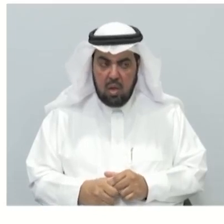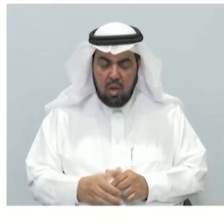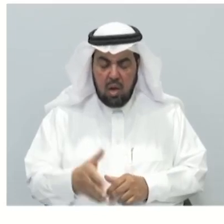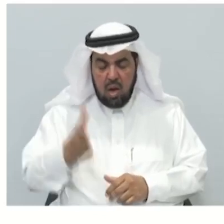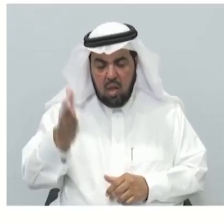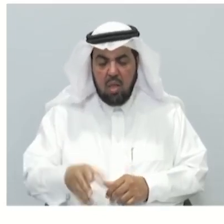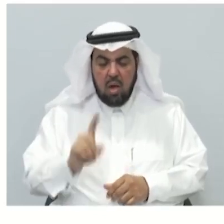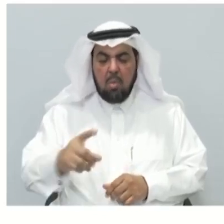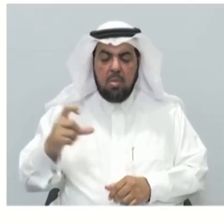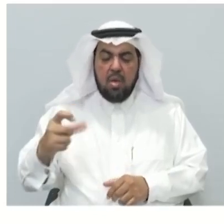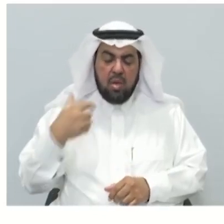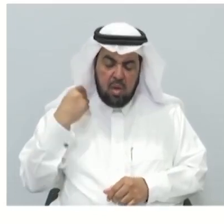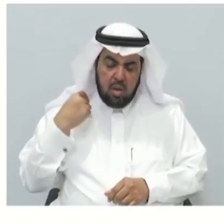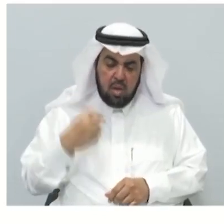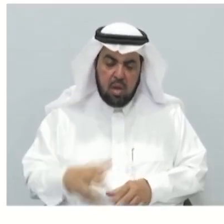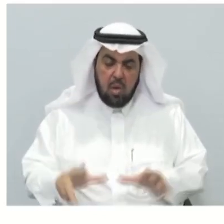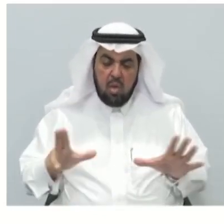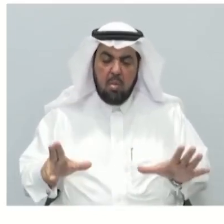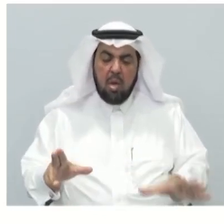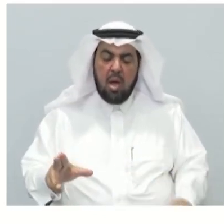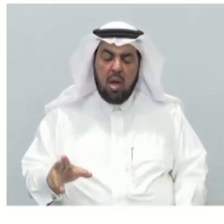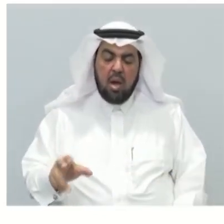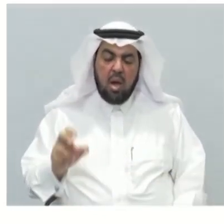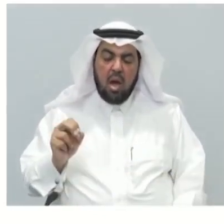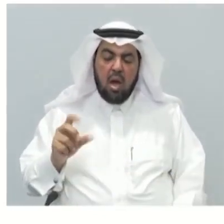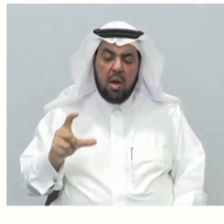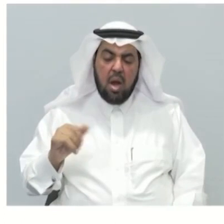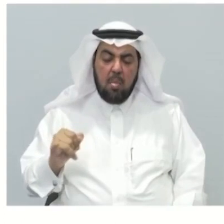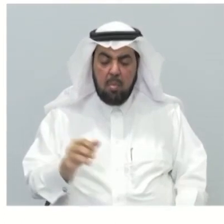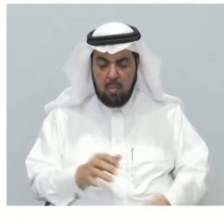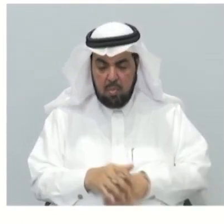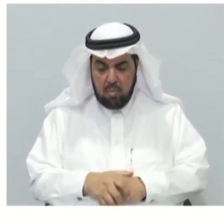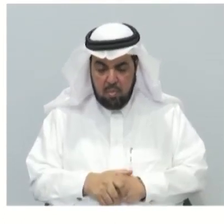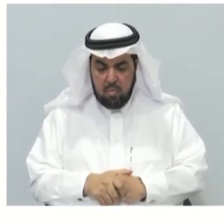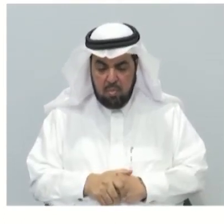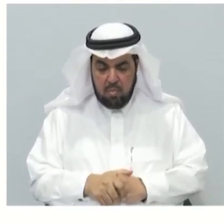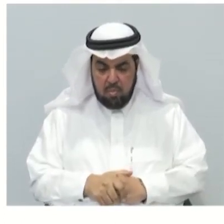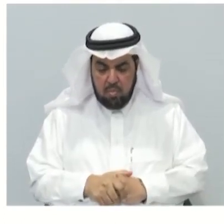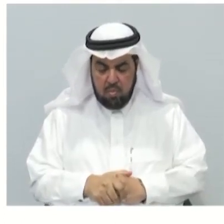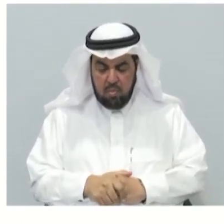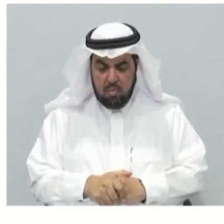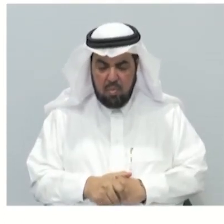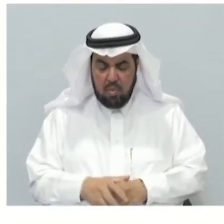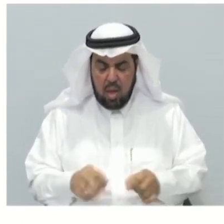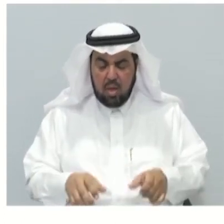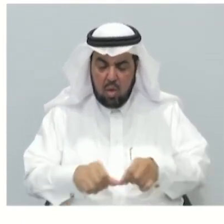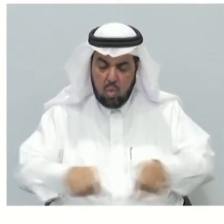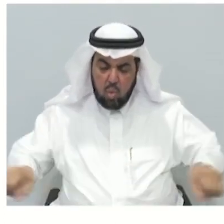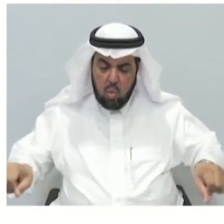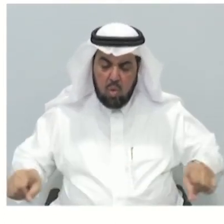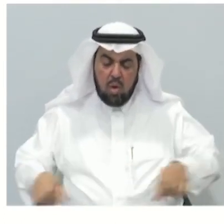سي راح يكون 8 فيت نفس الضلع دي اف او دي اي هنا طيب كيف كيف اذا لتحديد طول سي